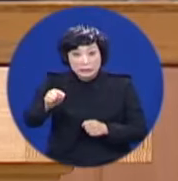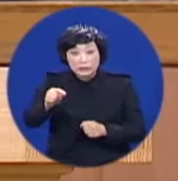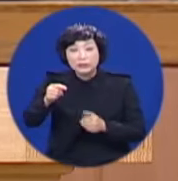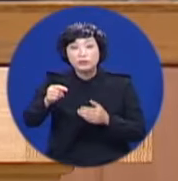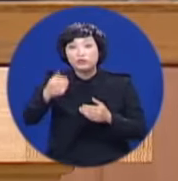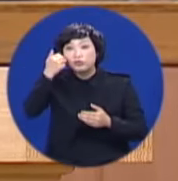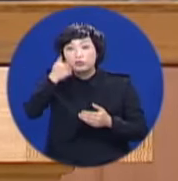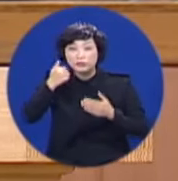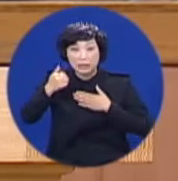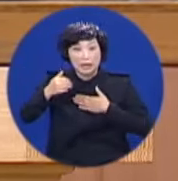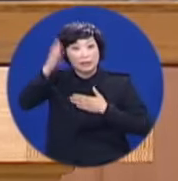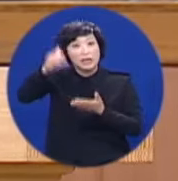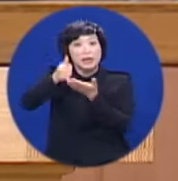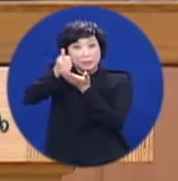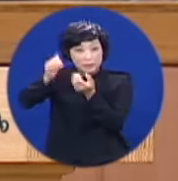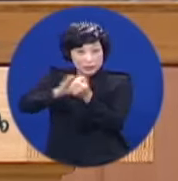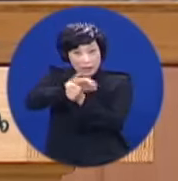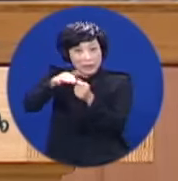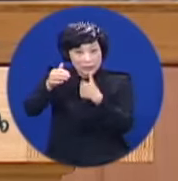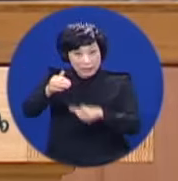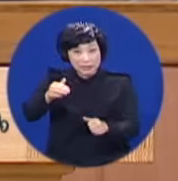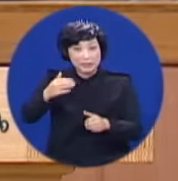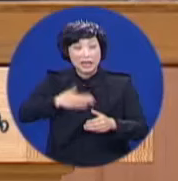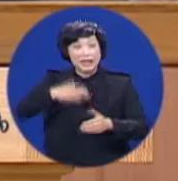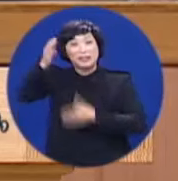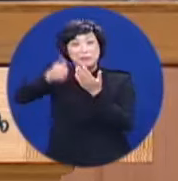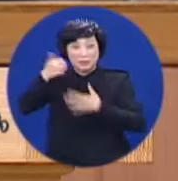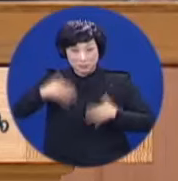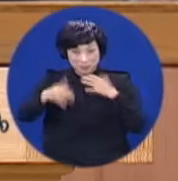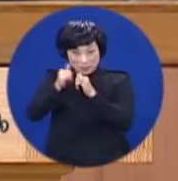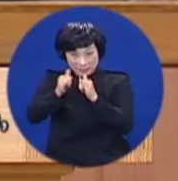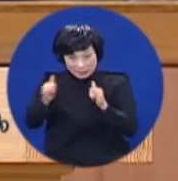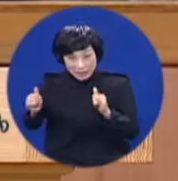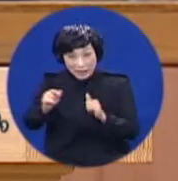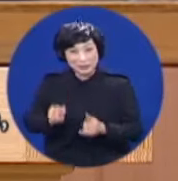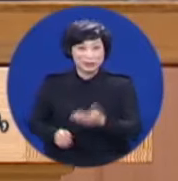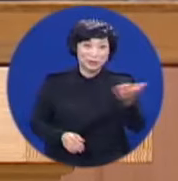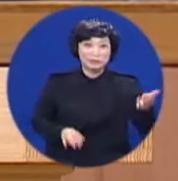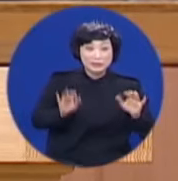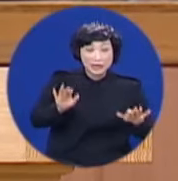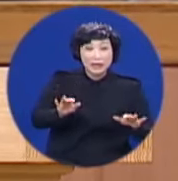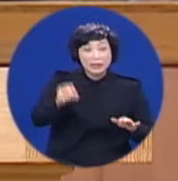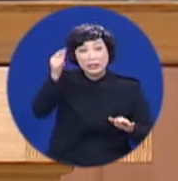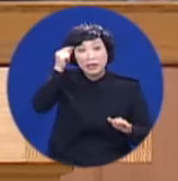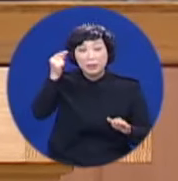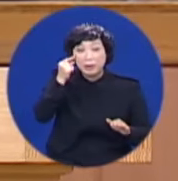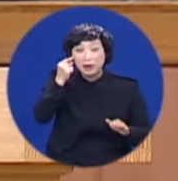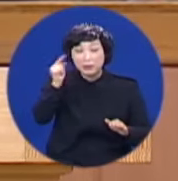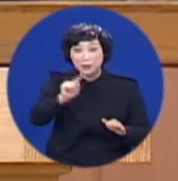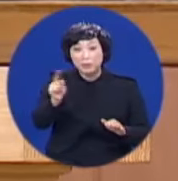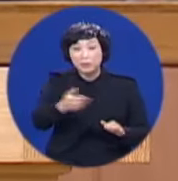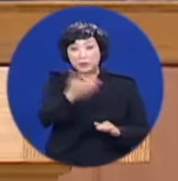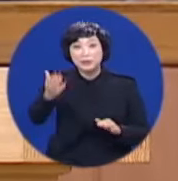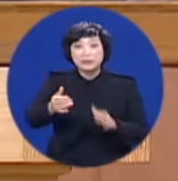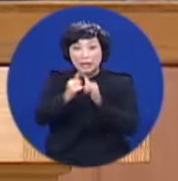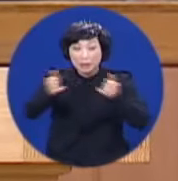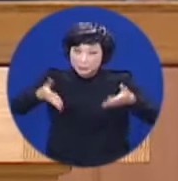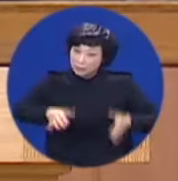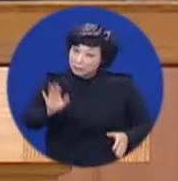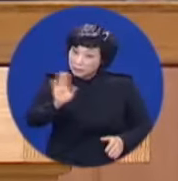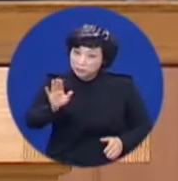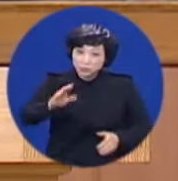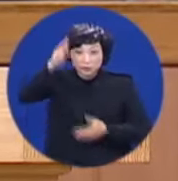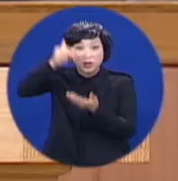내 기뻐하는 자다. 사람의 새끼가 아니라 성령으로 태어난 성령으로 잉태해서